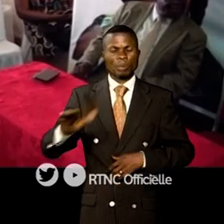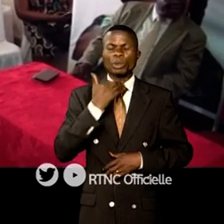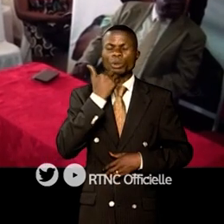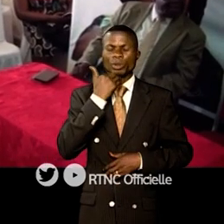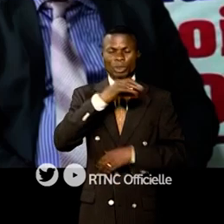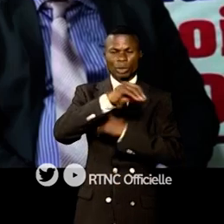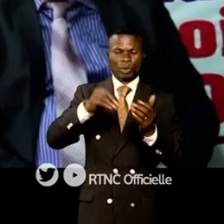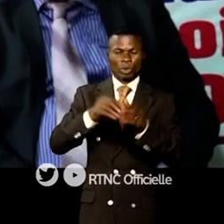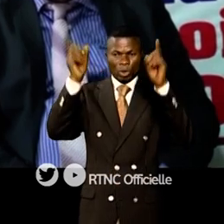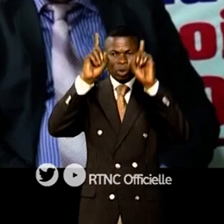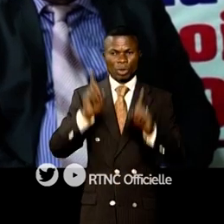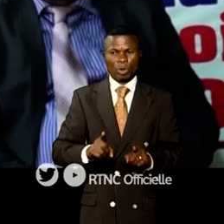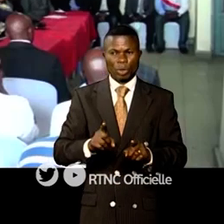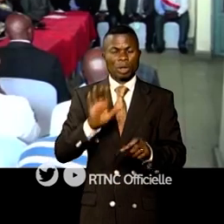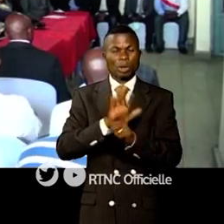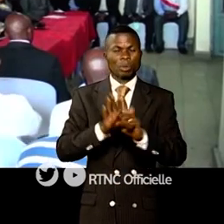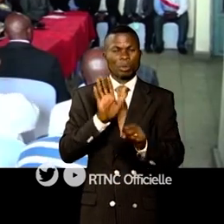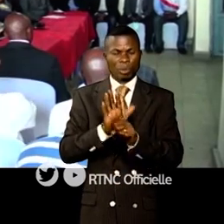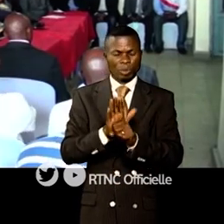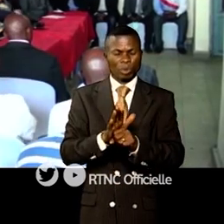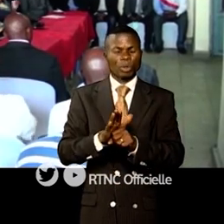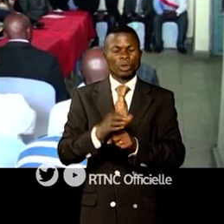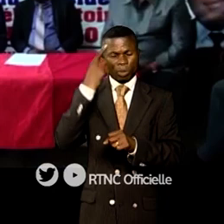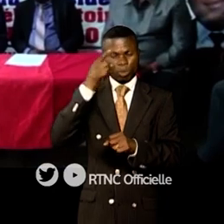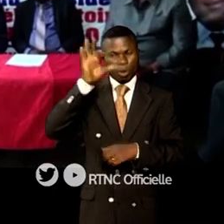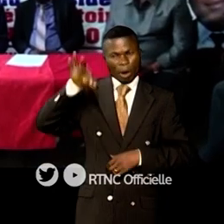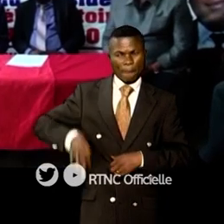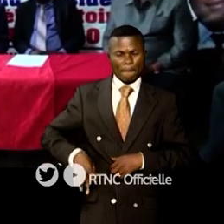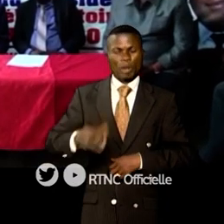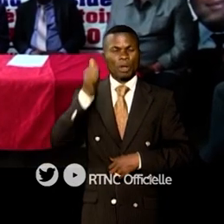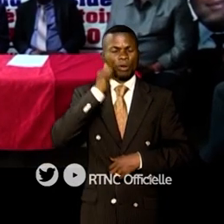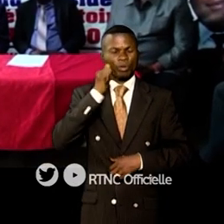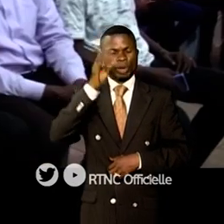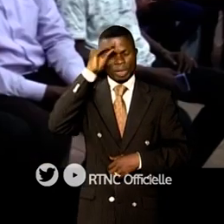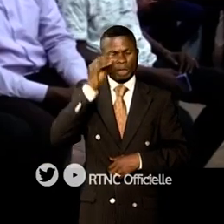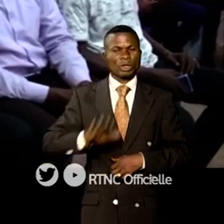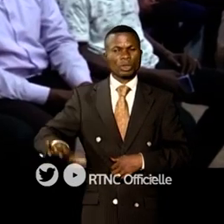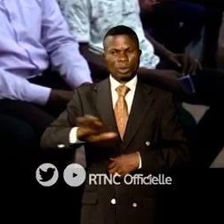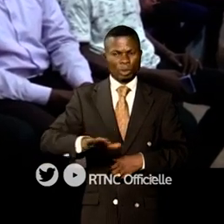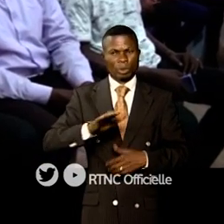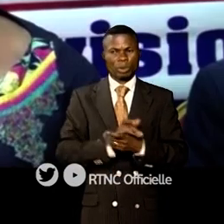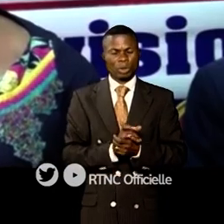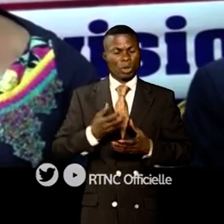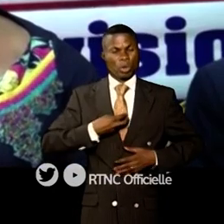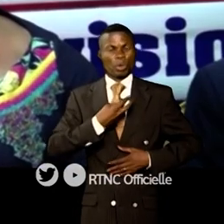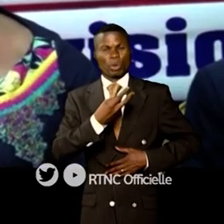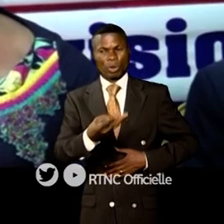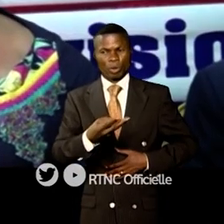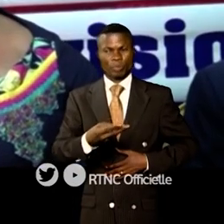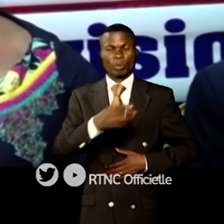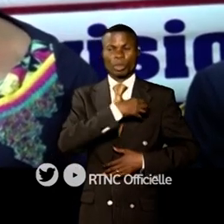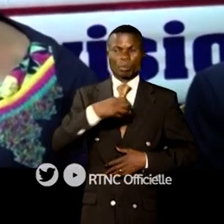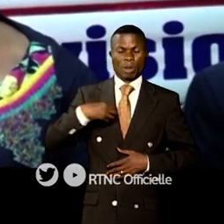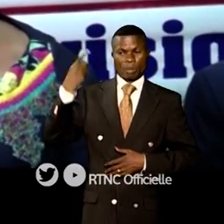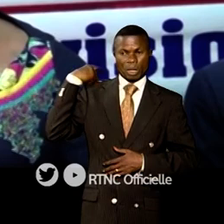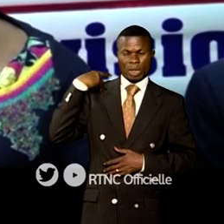cœur de l'Afrique, avec de défis à relever pour le bonheur de fils et filles du pays. Fidèle à ses convictions, l'honorable Henriette